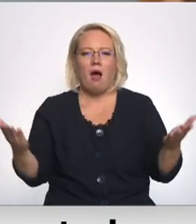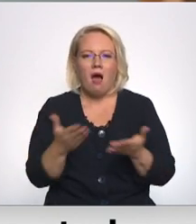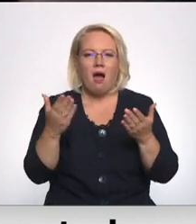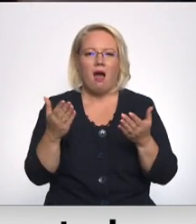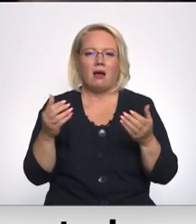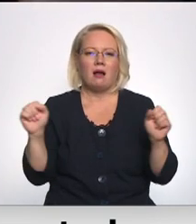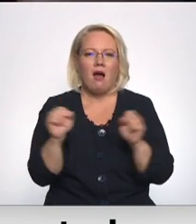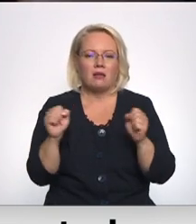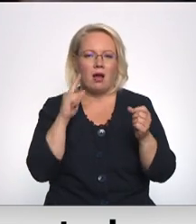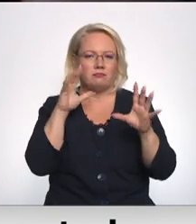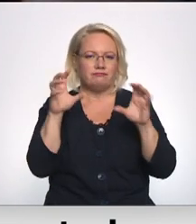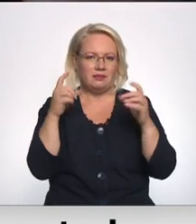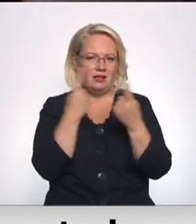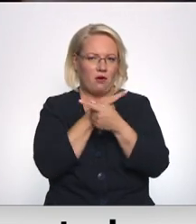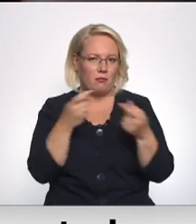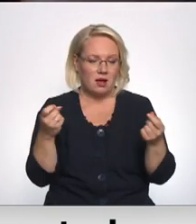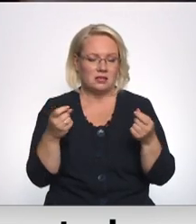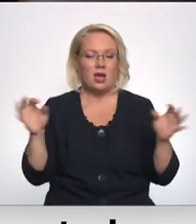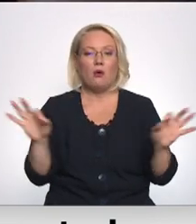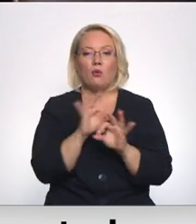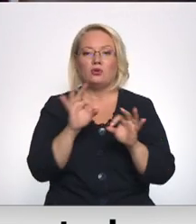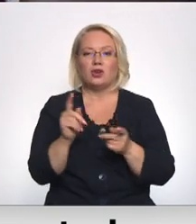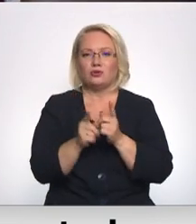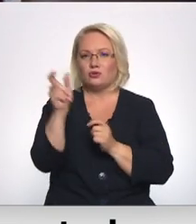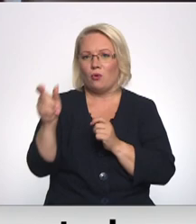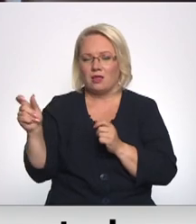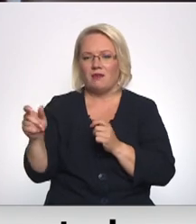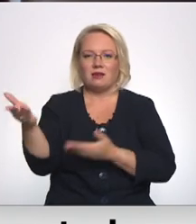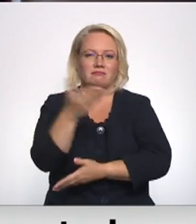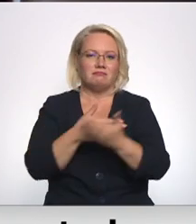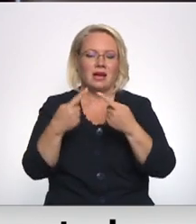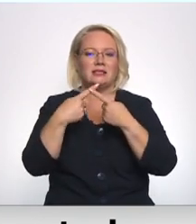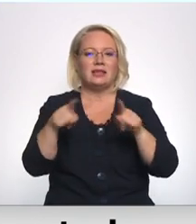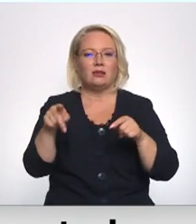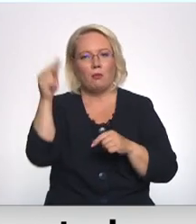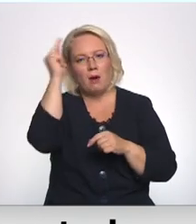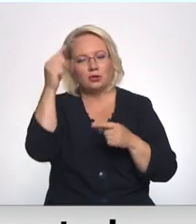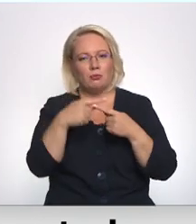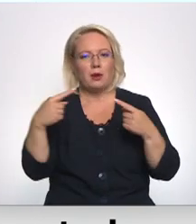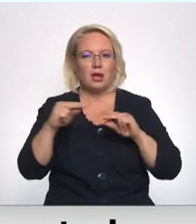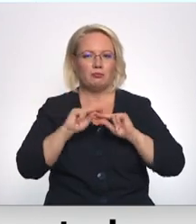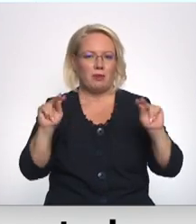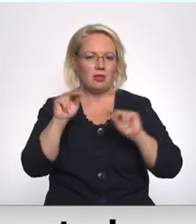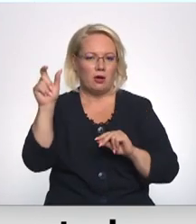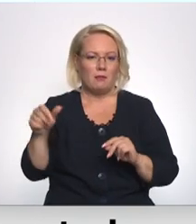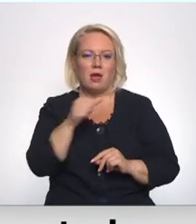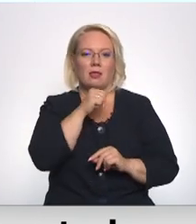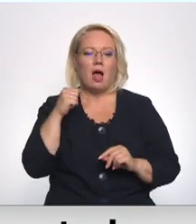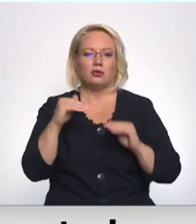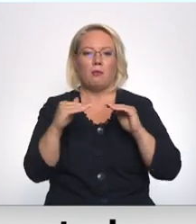bērns uztver. Mūzikas skolotāji var sadarboties arī ar citu mācību priekšmetu pedagogiem, piemēram, Talsu pamatskolas